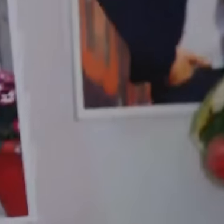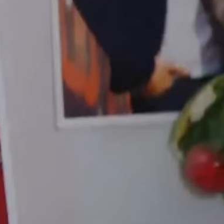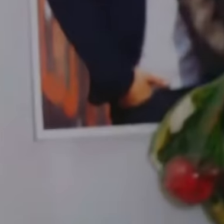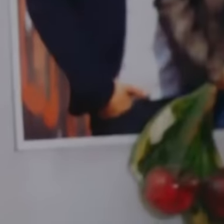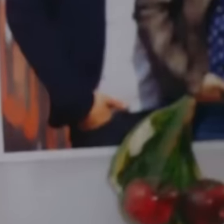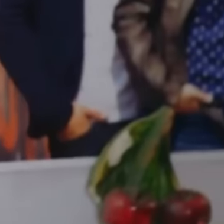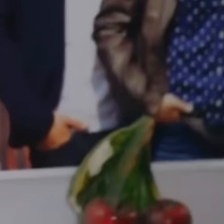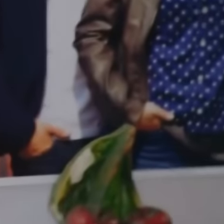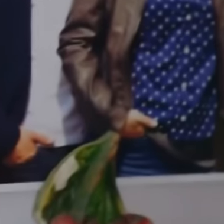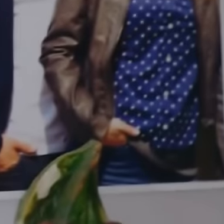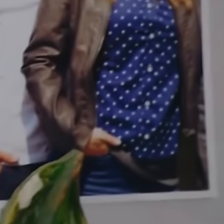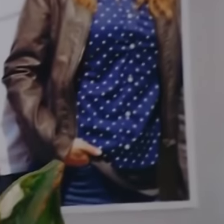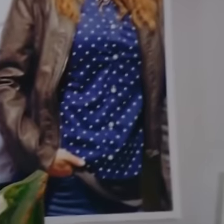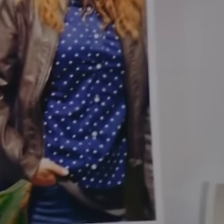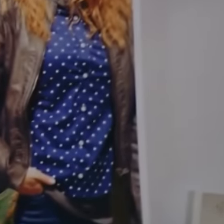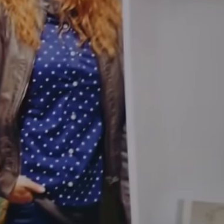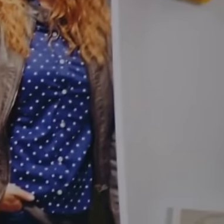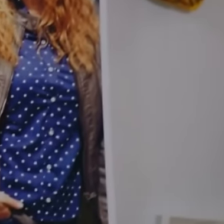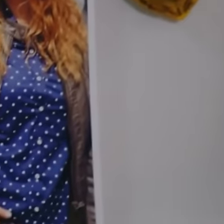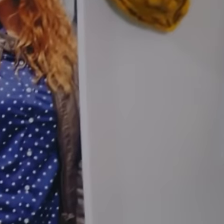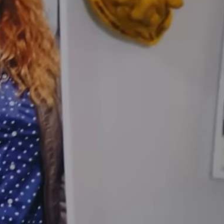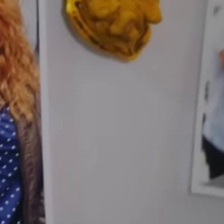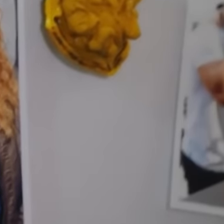Birlikte çekildikleri fotoğraflara tek tek baktı.